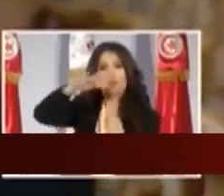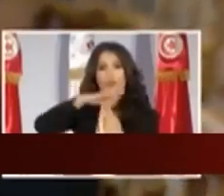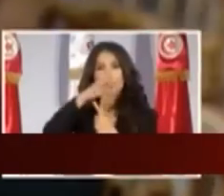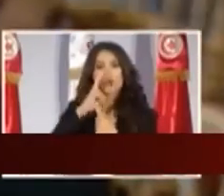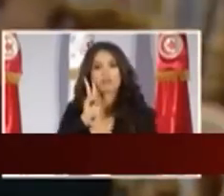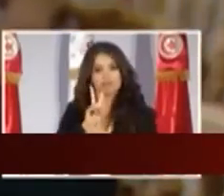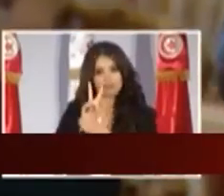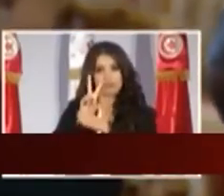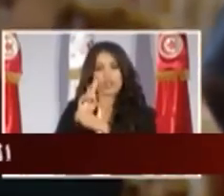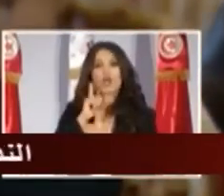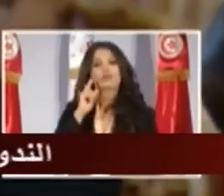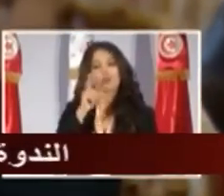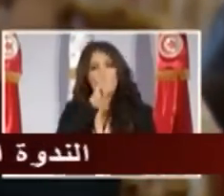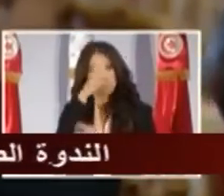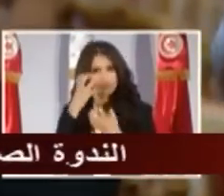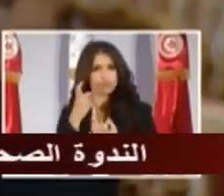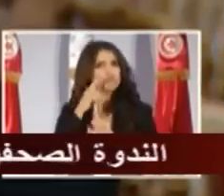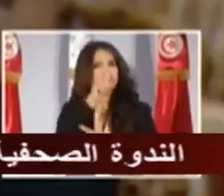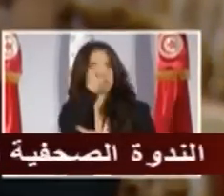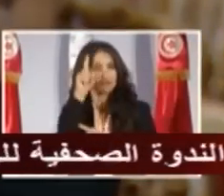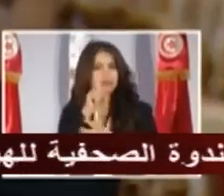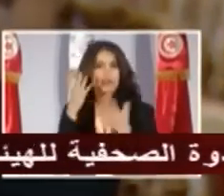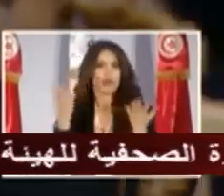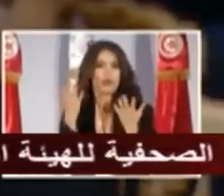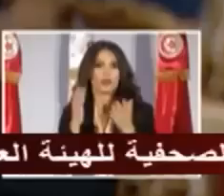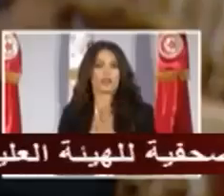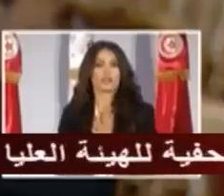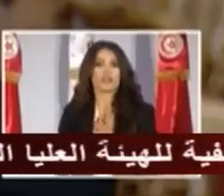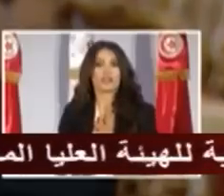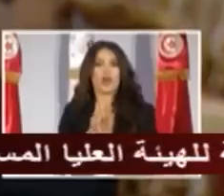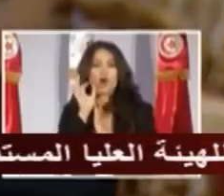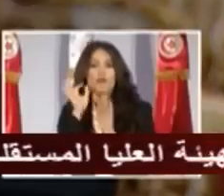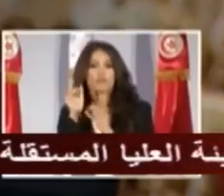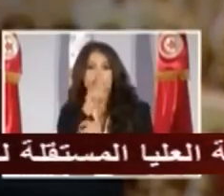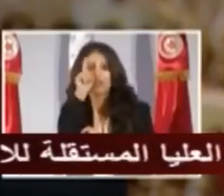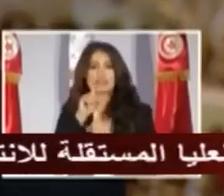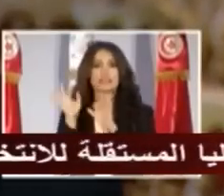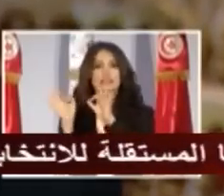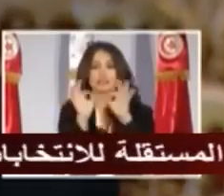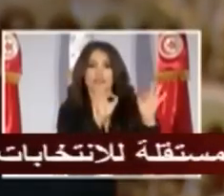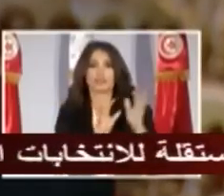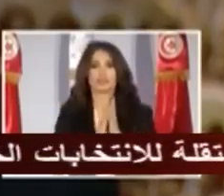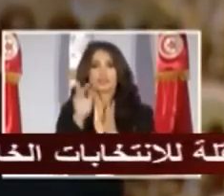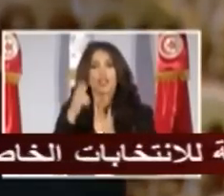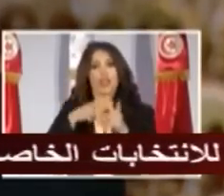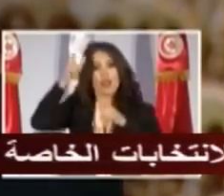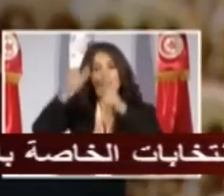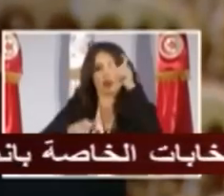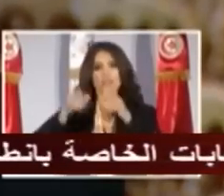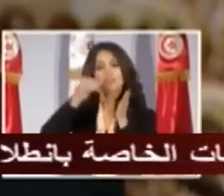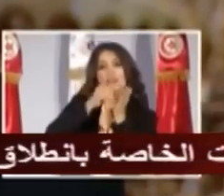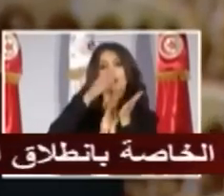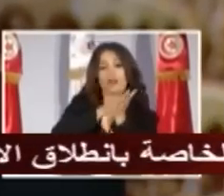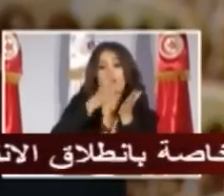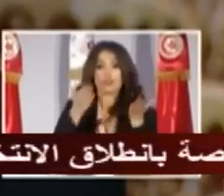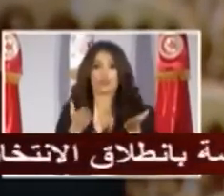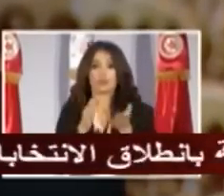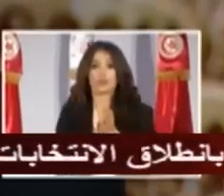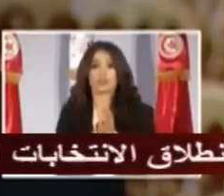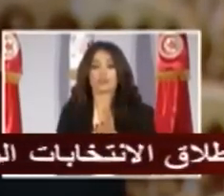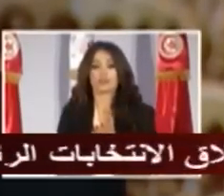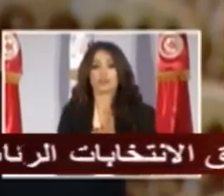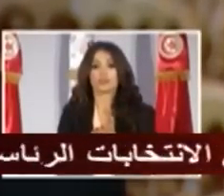حبيت نسال سؤال دقيقه شويه بالنسبه لل المسجلين احنا ما